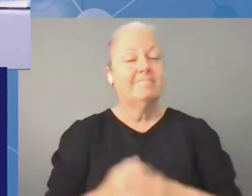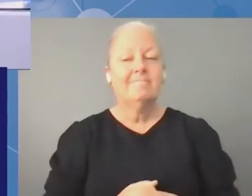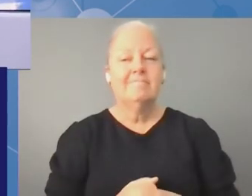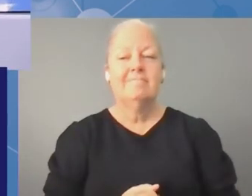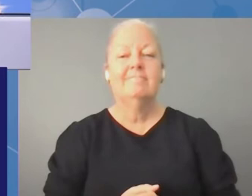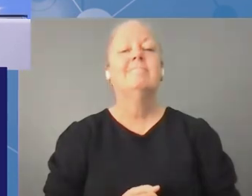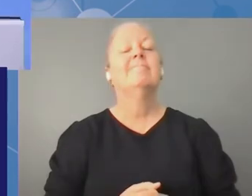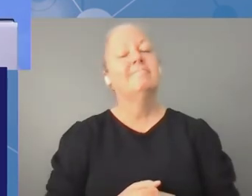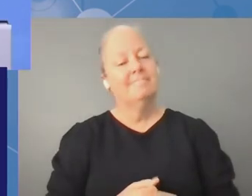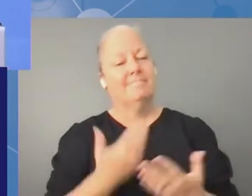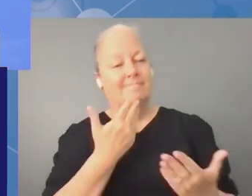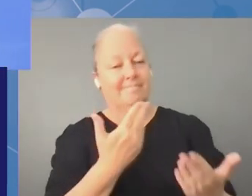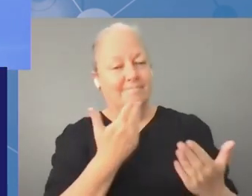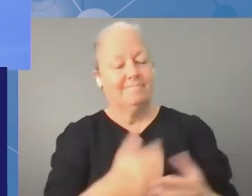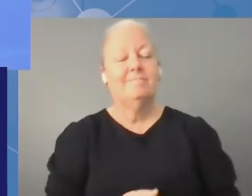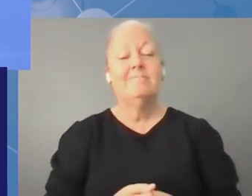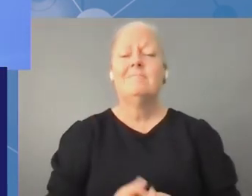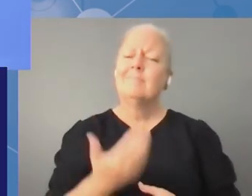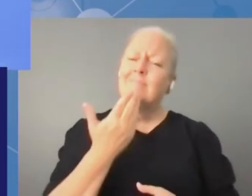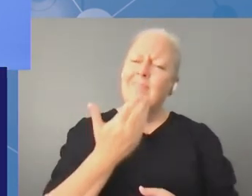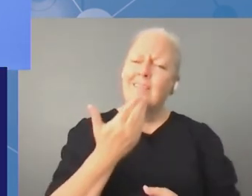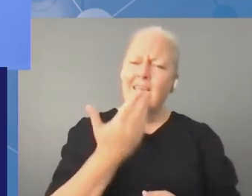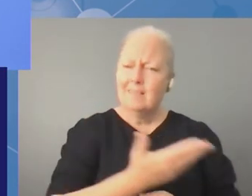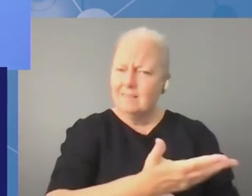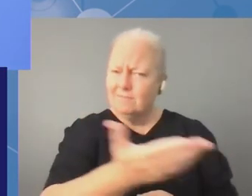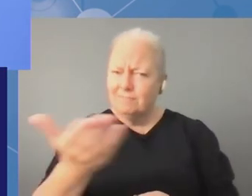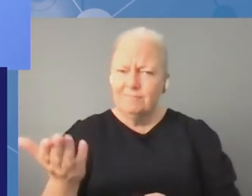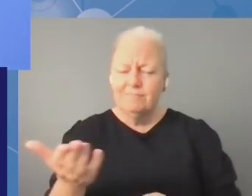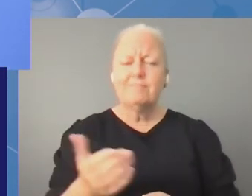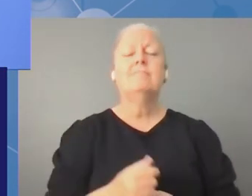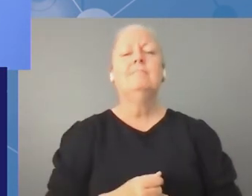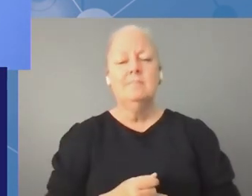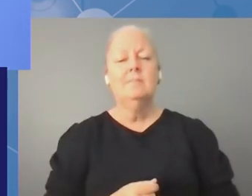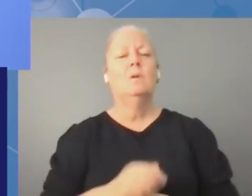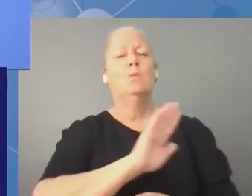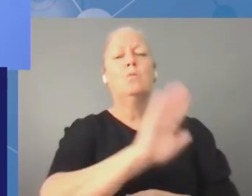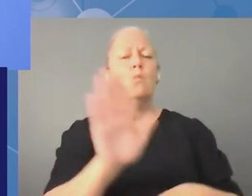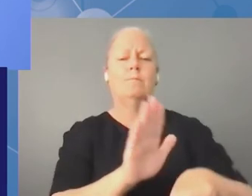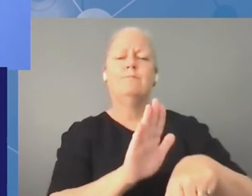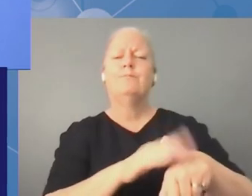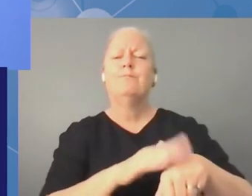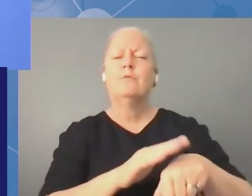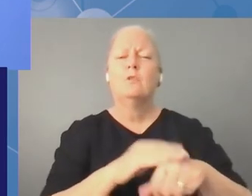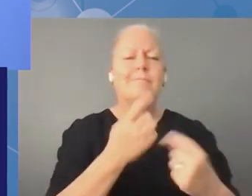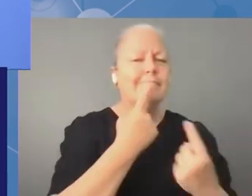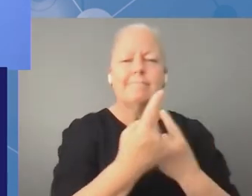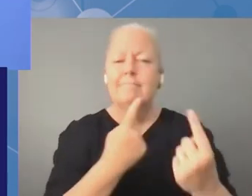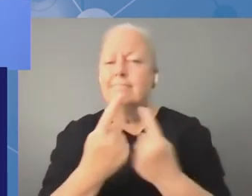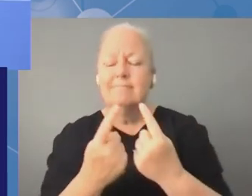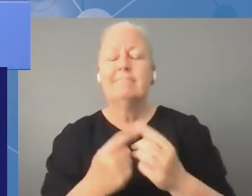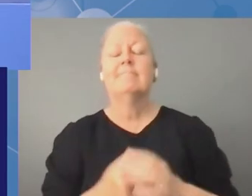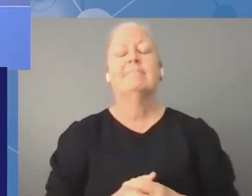تعليقات المتحاورين معنا في هيئة الرئاسة. شكرا للجميع